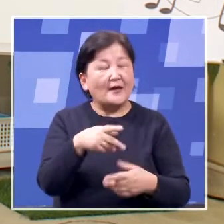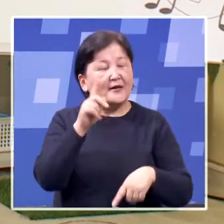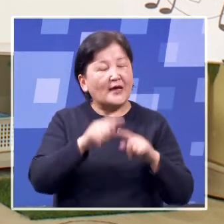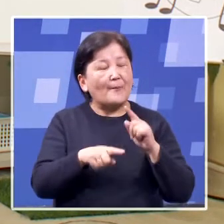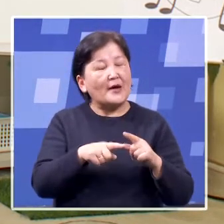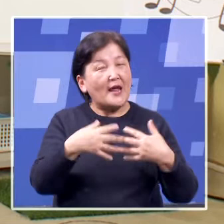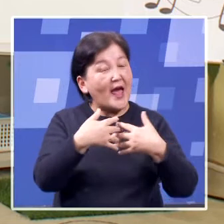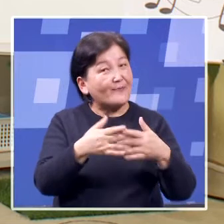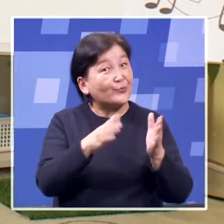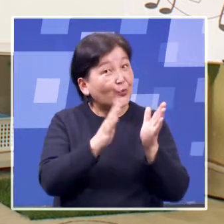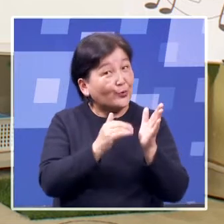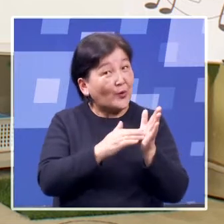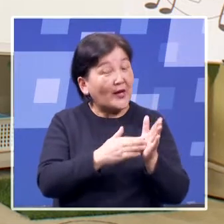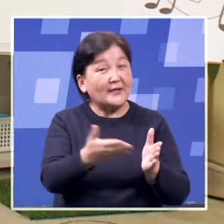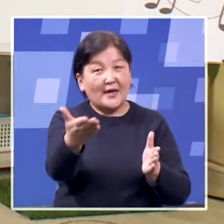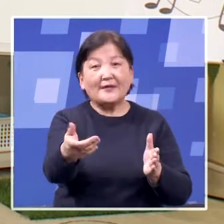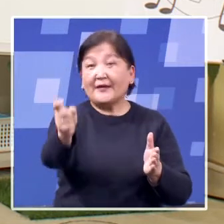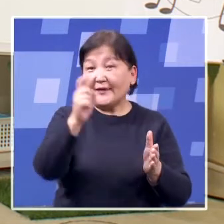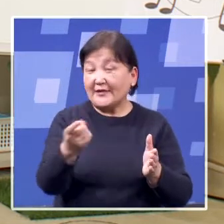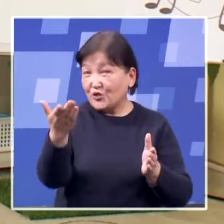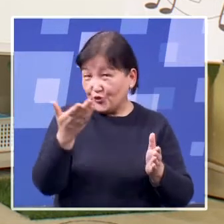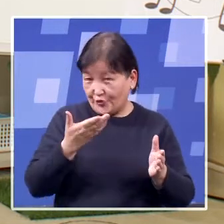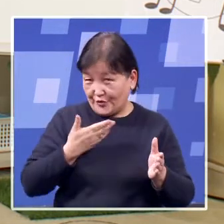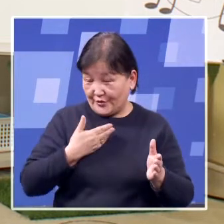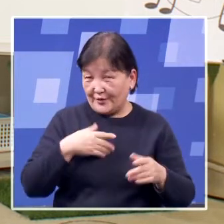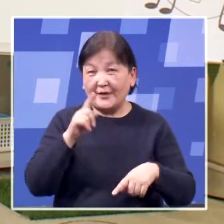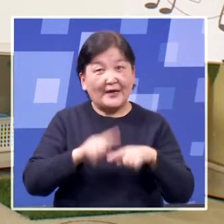өгөөрэй. За, ямар амтн дутуу байна вэ?